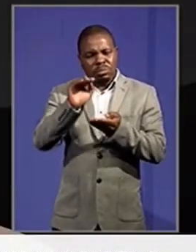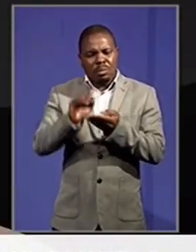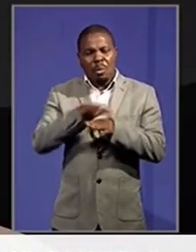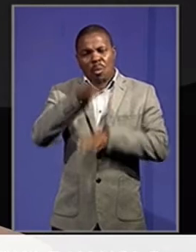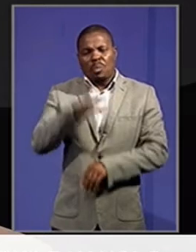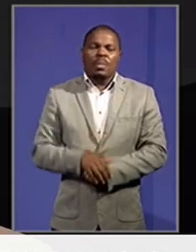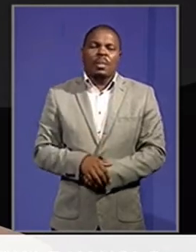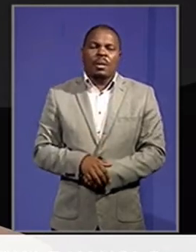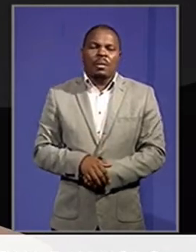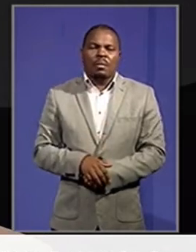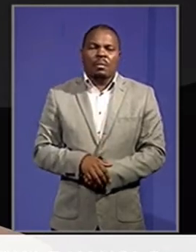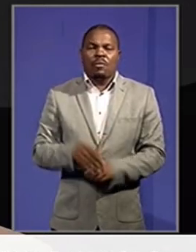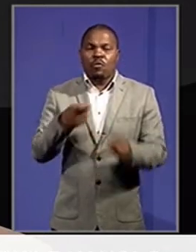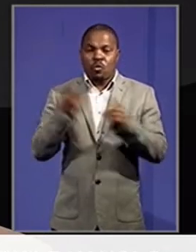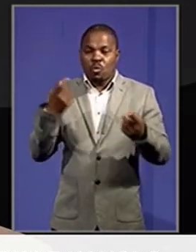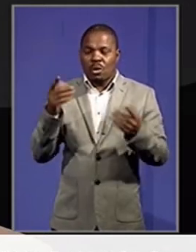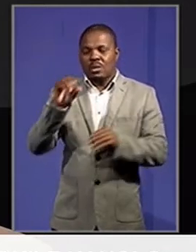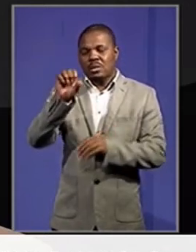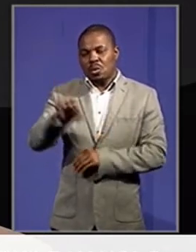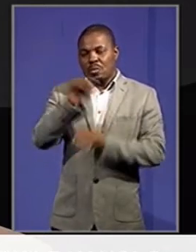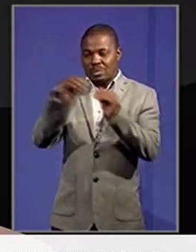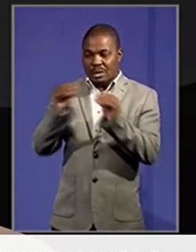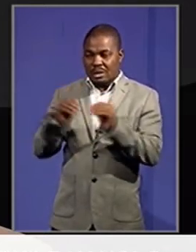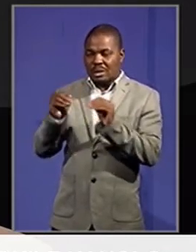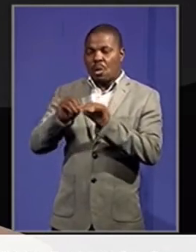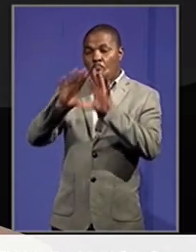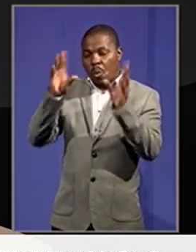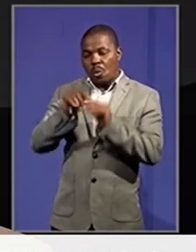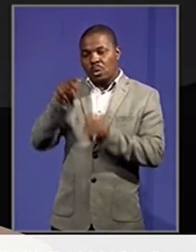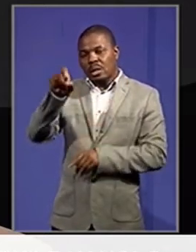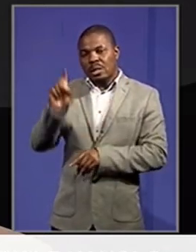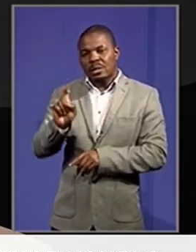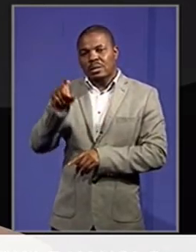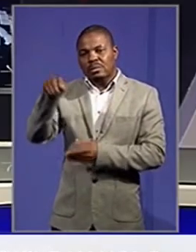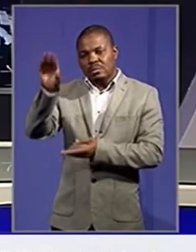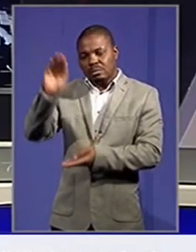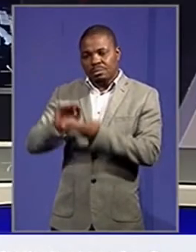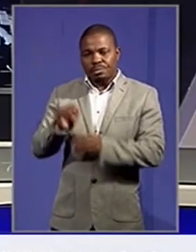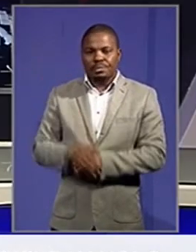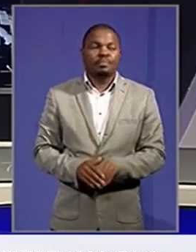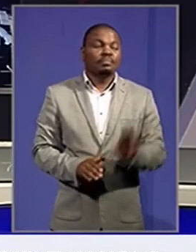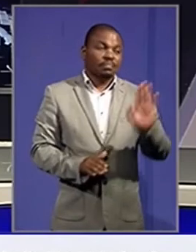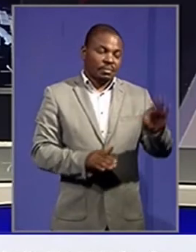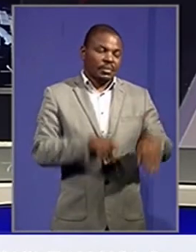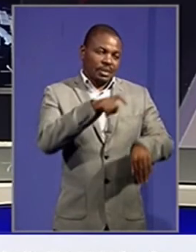itseng ha re shebile mane statistics South Africa le lekgetho ka kakaretso. Moekoa ha re le